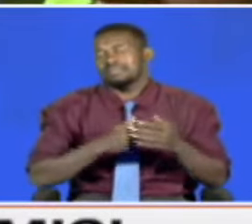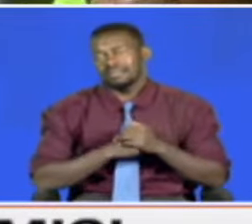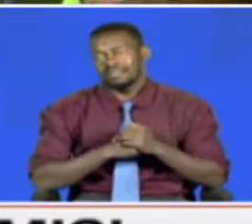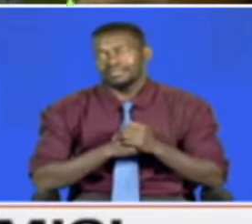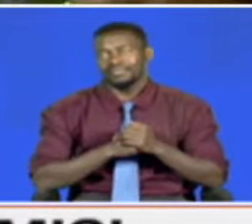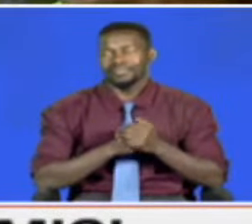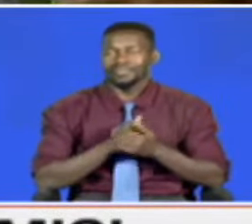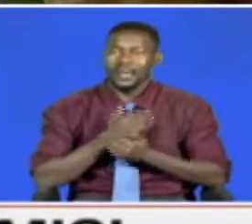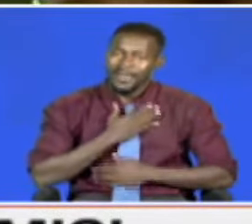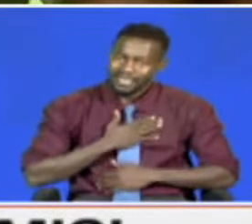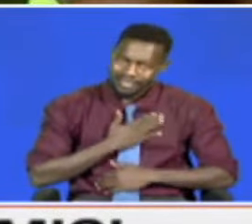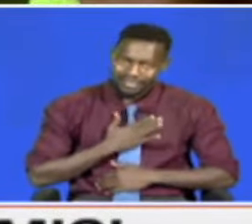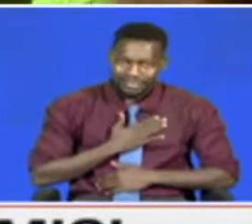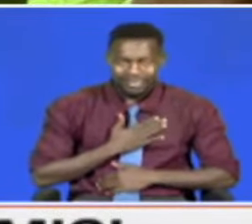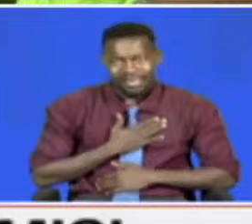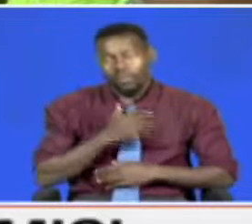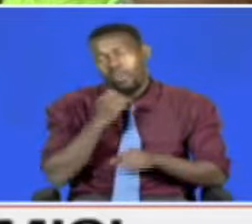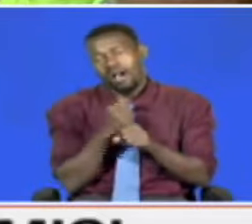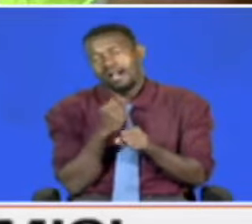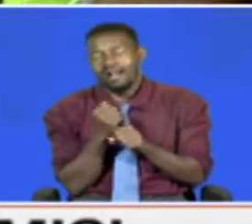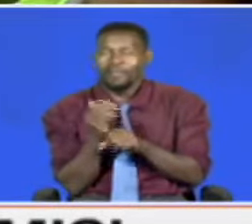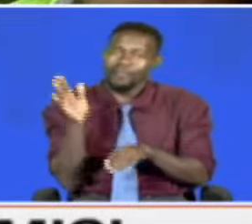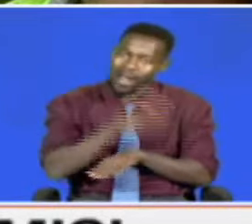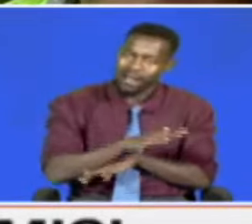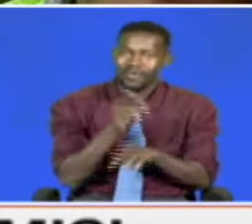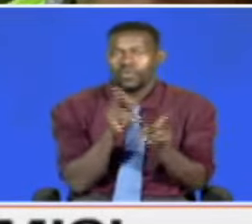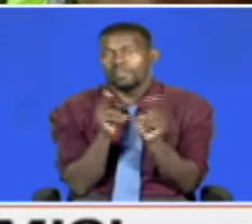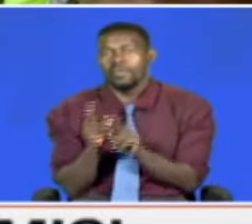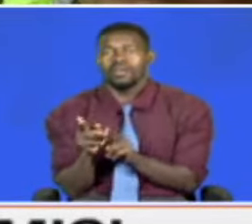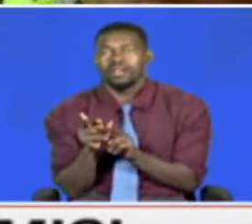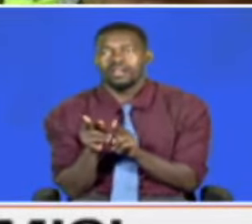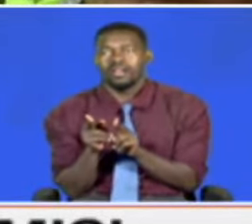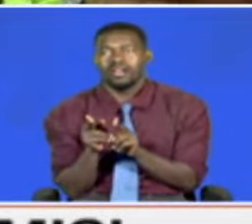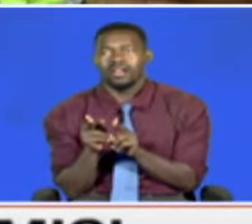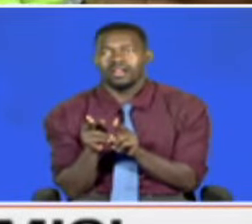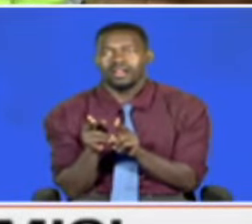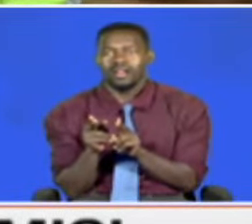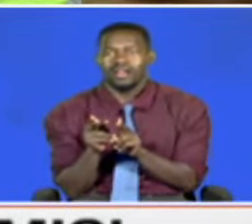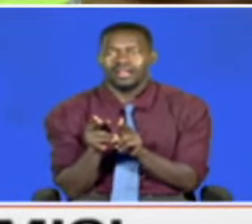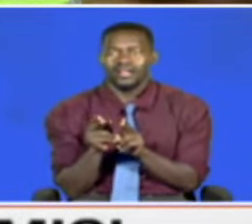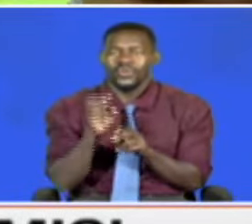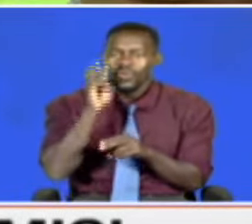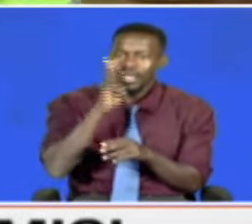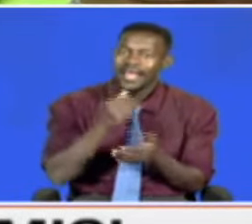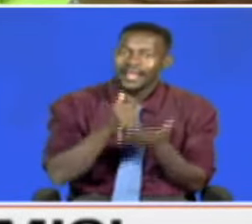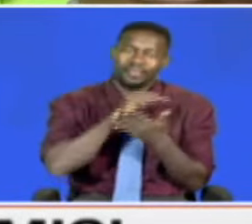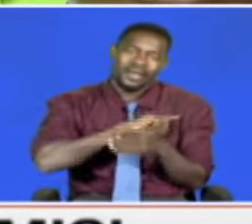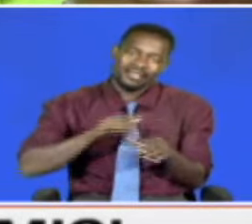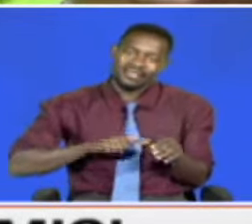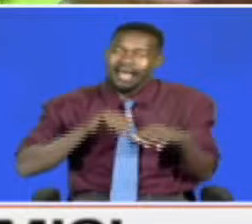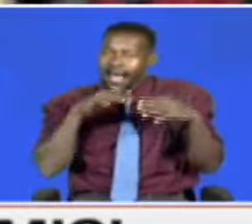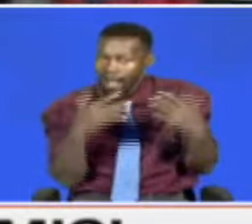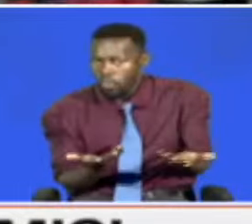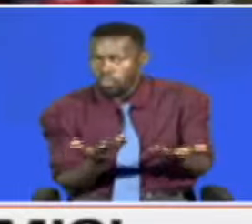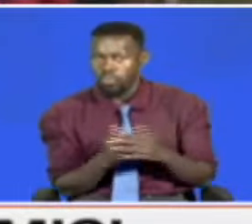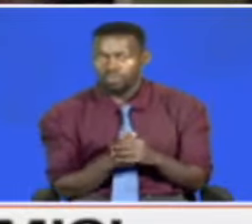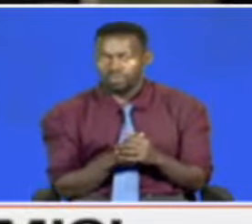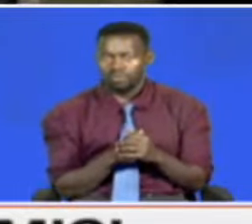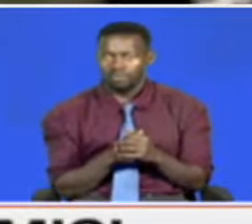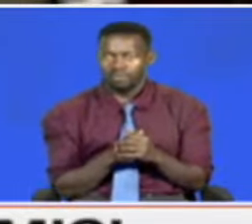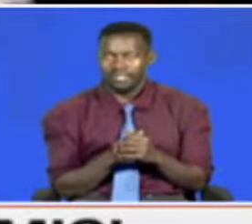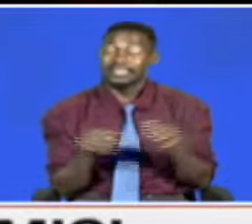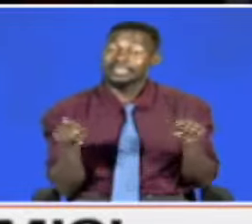tu kazi rudi mapema, tuchue serikali yetu, tuchue mtatusaidia kivipi ili kazi yetu iendelee.